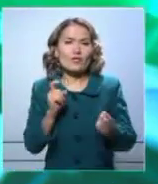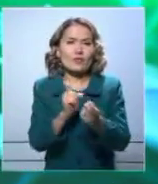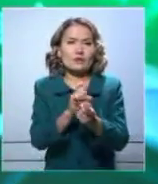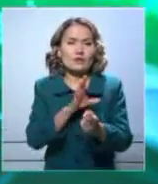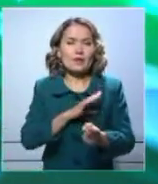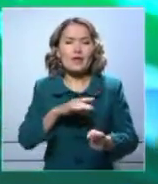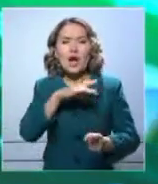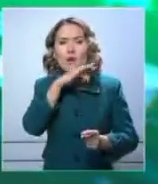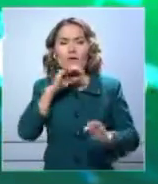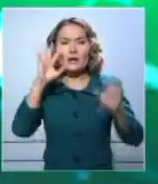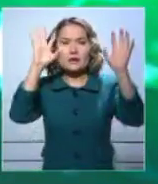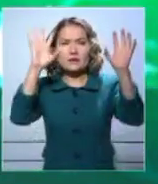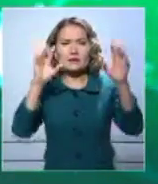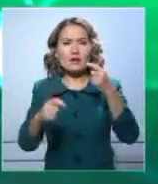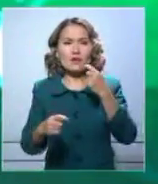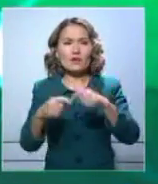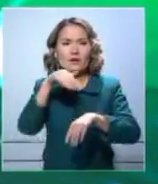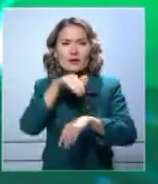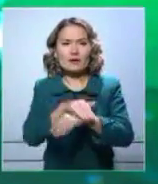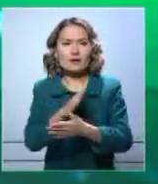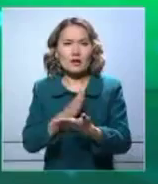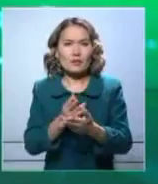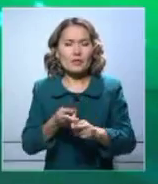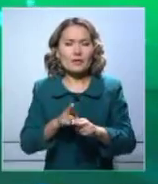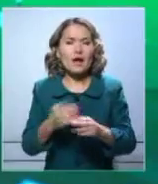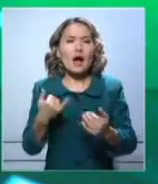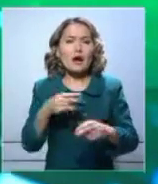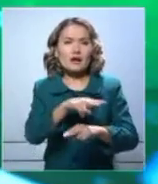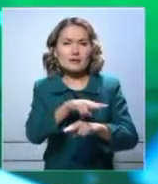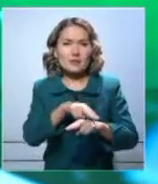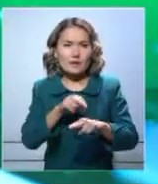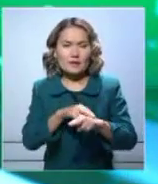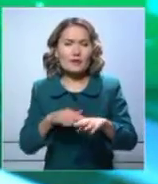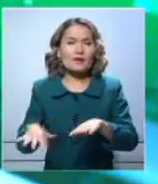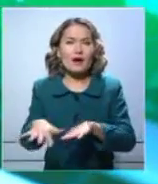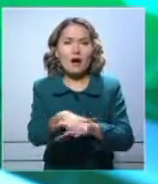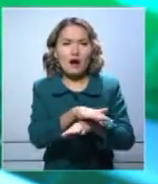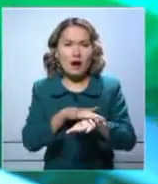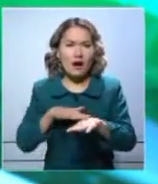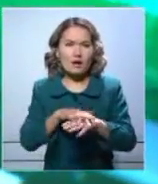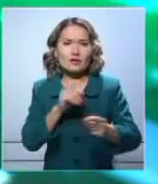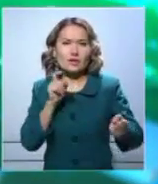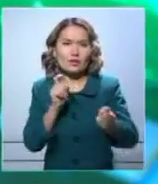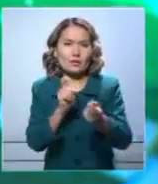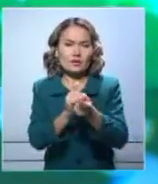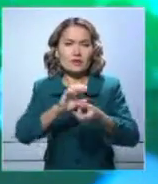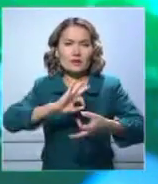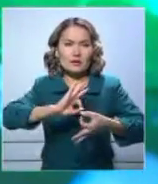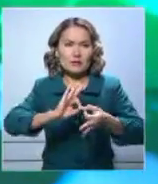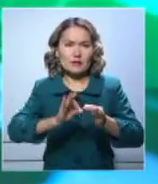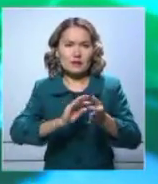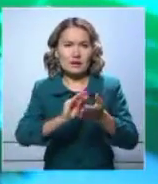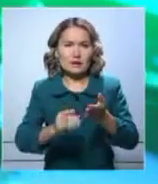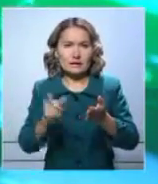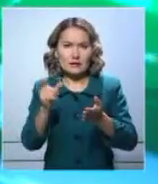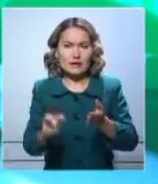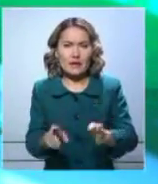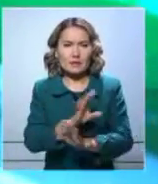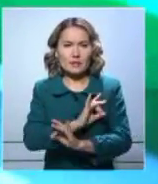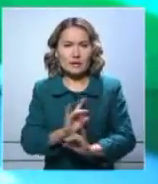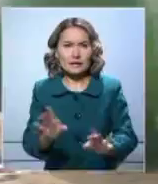шеңберіне сыймайтынын халықаралық ұйымдар айтып жатыр. Құқық қорғаушылар да өз бетінше зерттеу жүргізіпті. Ол жайында тілшіміз баяндасын.